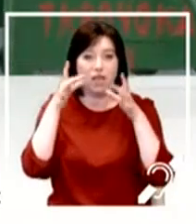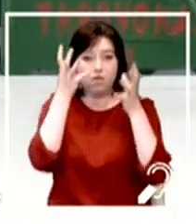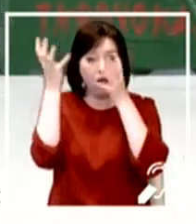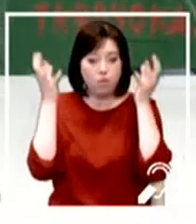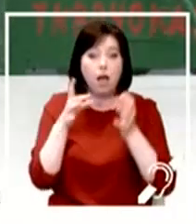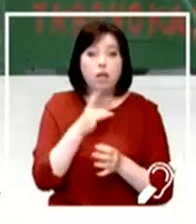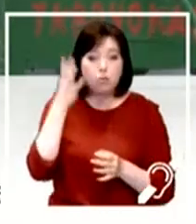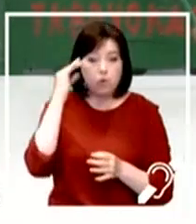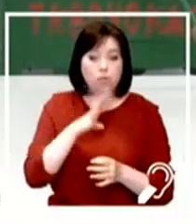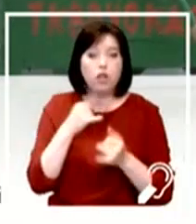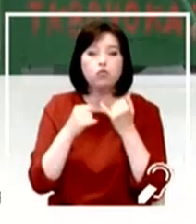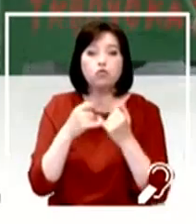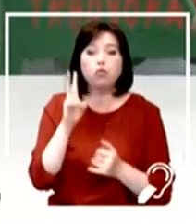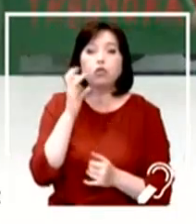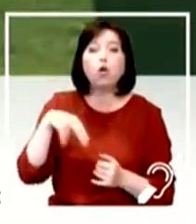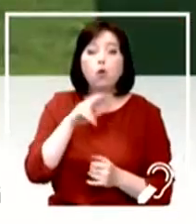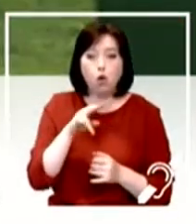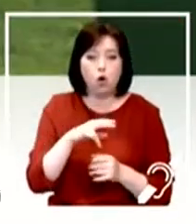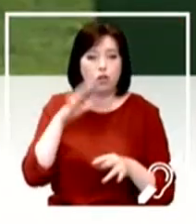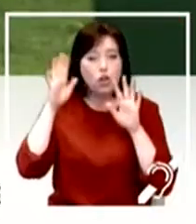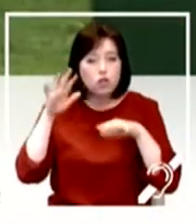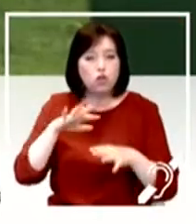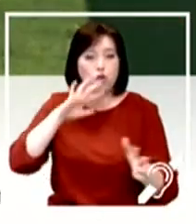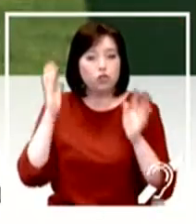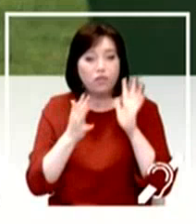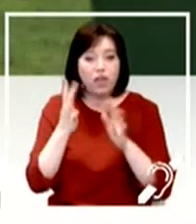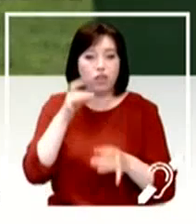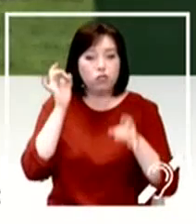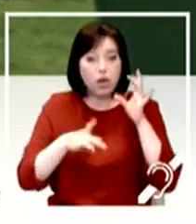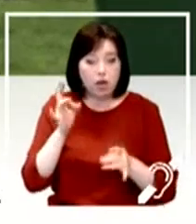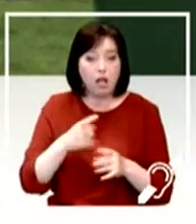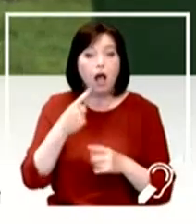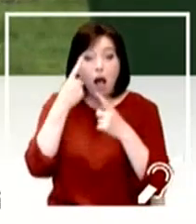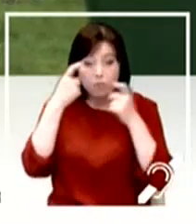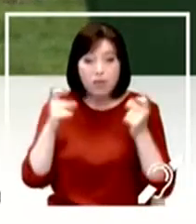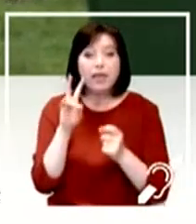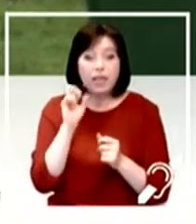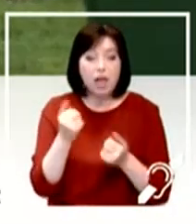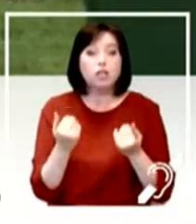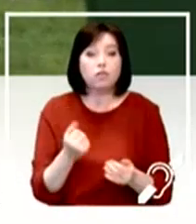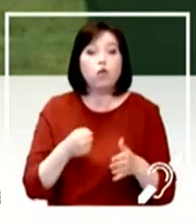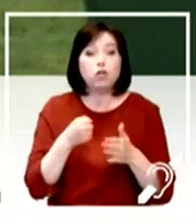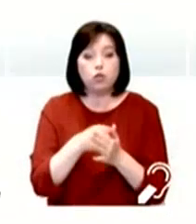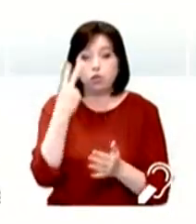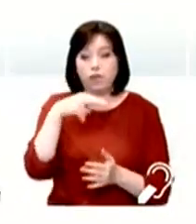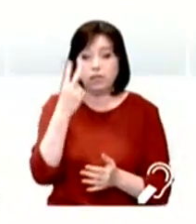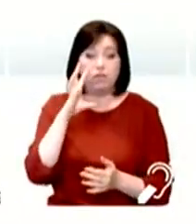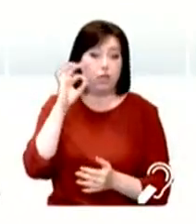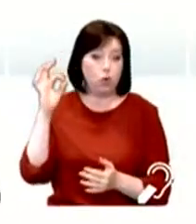s-a aflat ieri sub cod galben de ploi, vijelie și grindine. O avertizare a fost emisă și pentru astăzi, valabilă până la ora